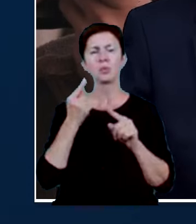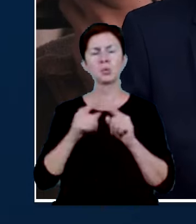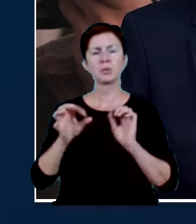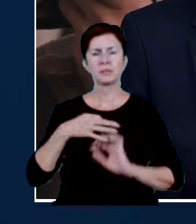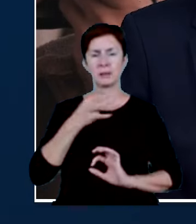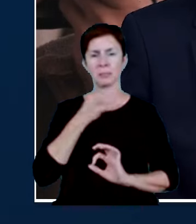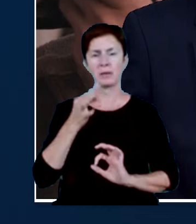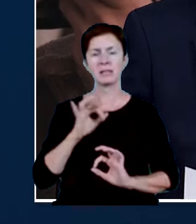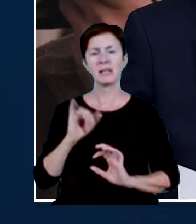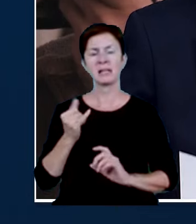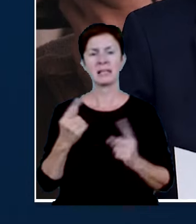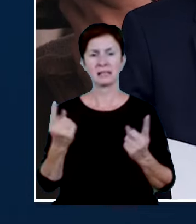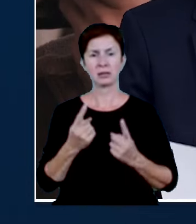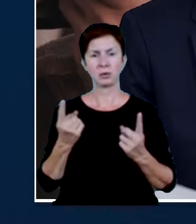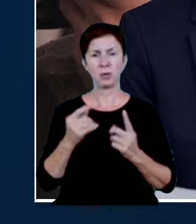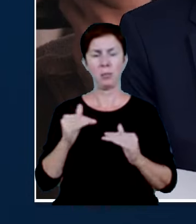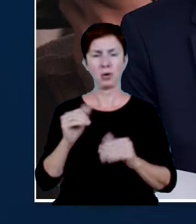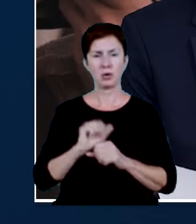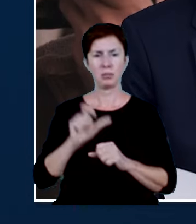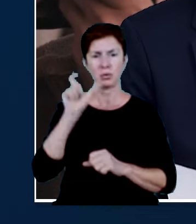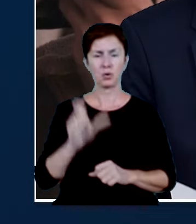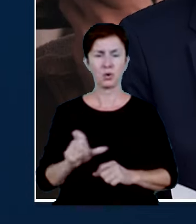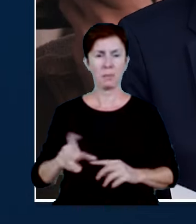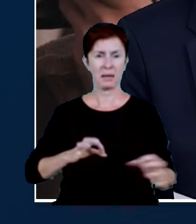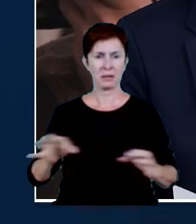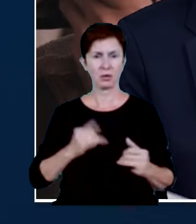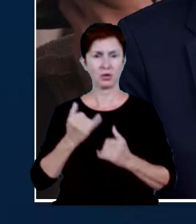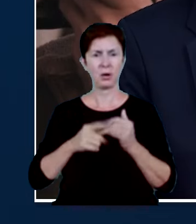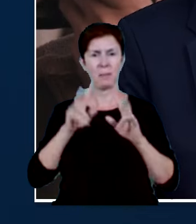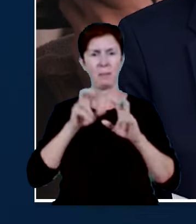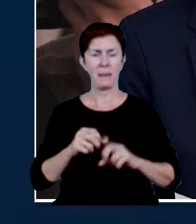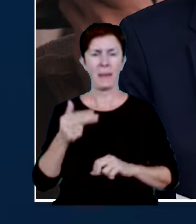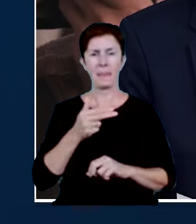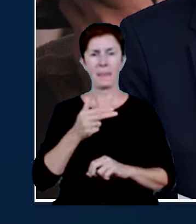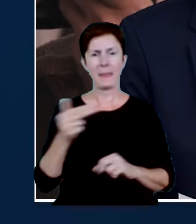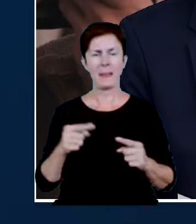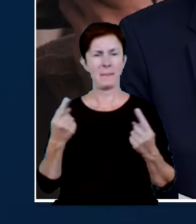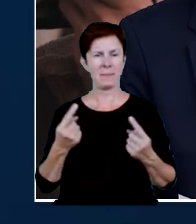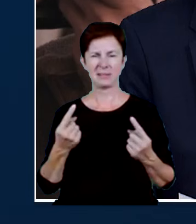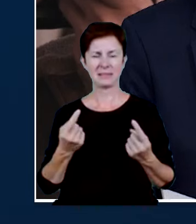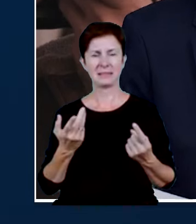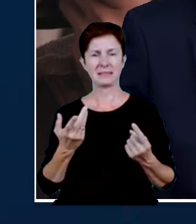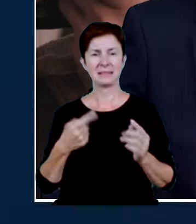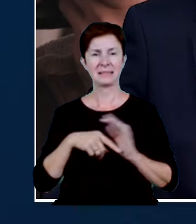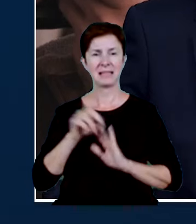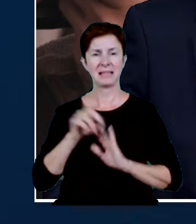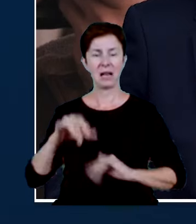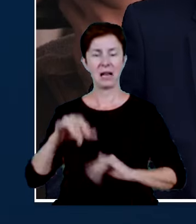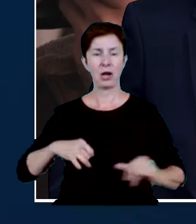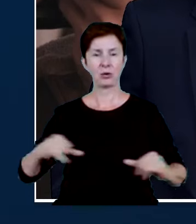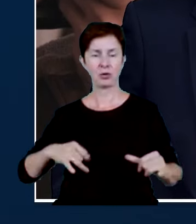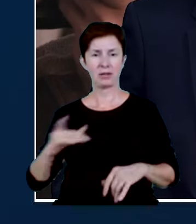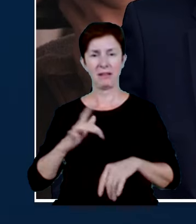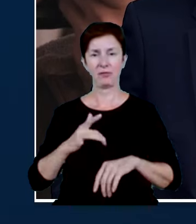historyk może się znaleźć, jeżeli bada niewłaściwe tematy i do niewłaściwych wniosków dochodzi profesor Sławomir